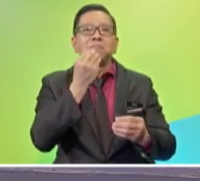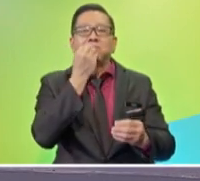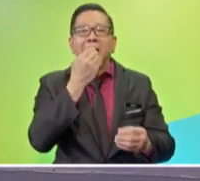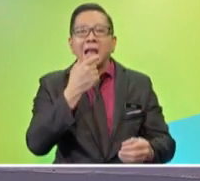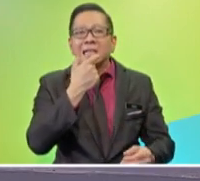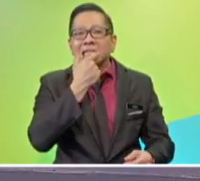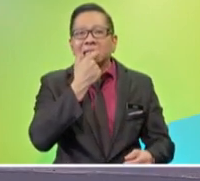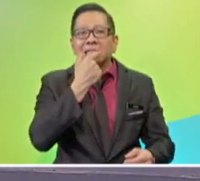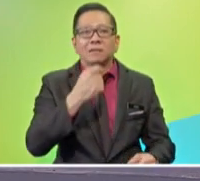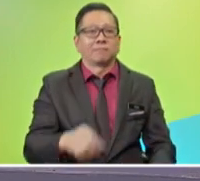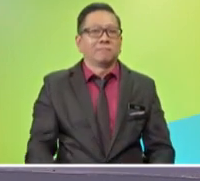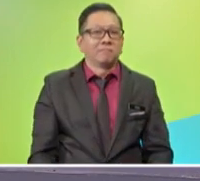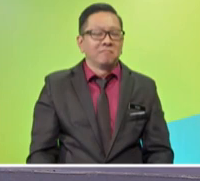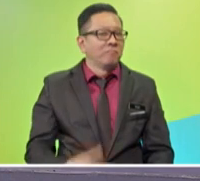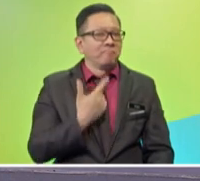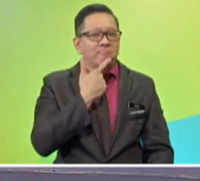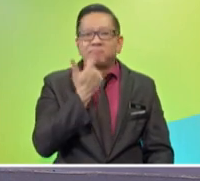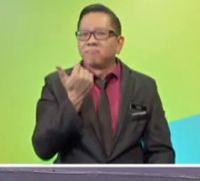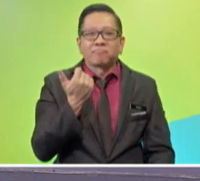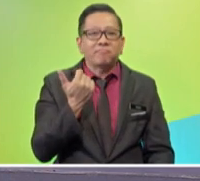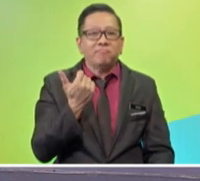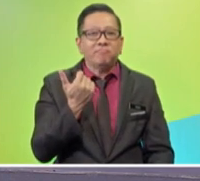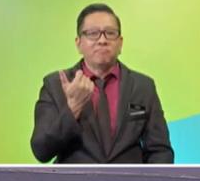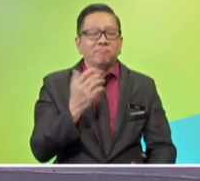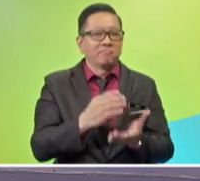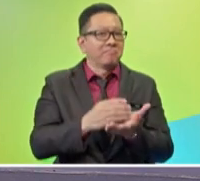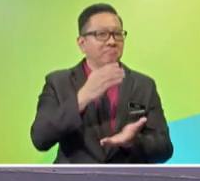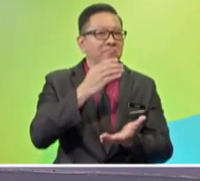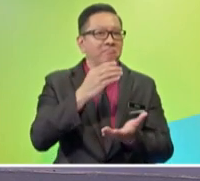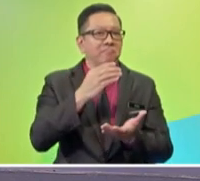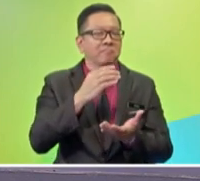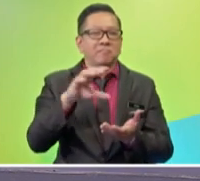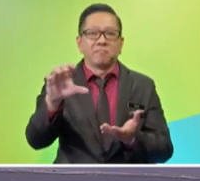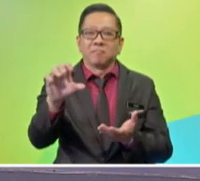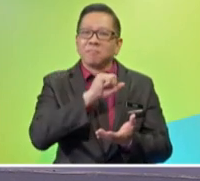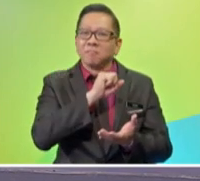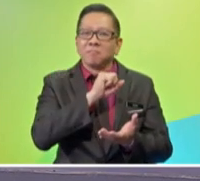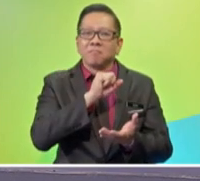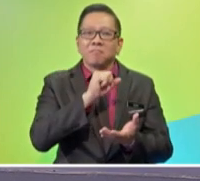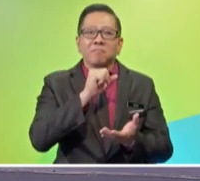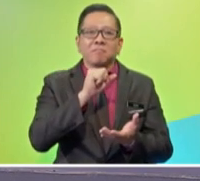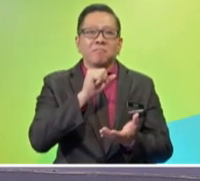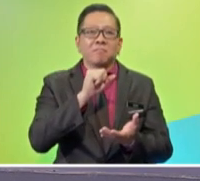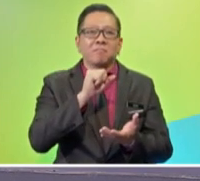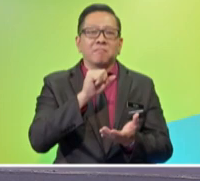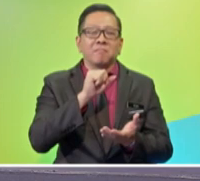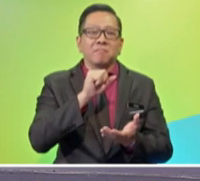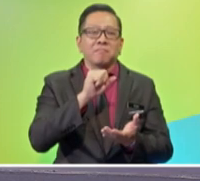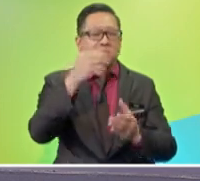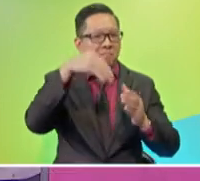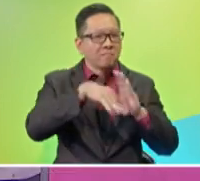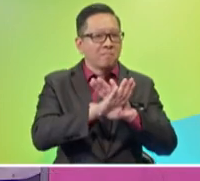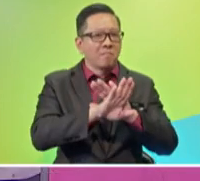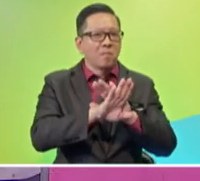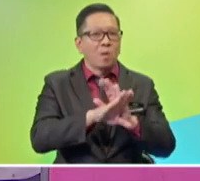Biskut tu sedapnya kan dekat dalam balang tu. Jadi Alin nak dapatkan biskut yang di dalam balang tu dan masukkan ke dalam botol